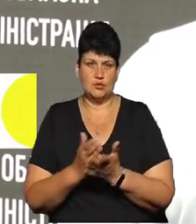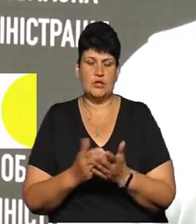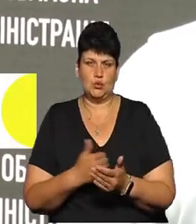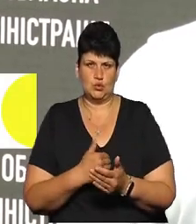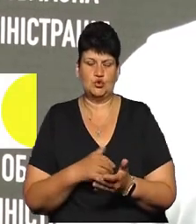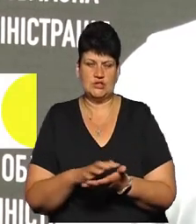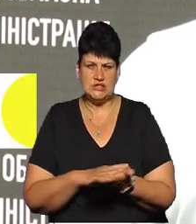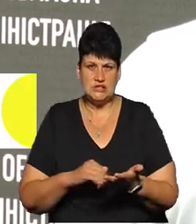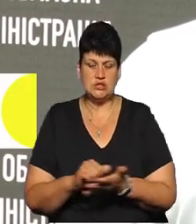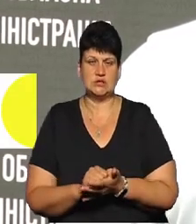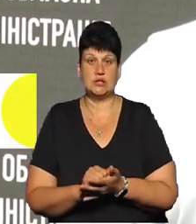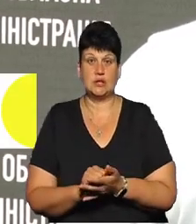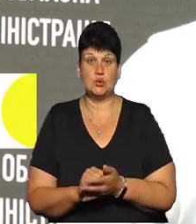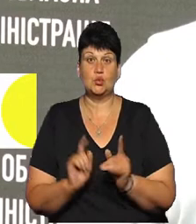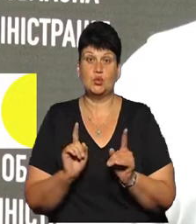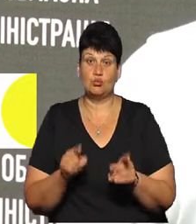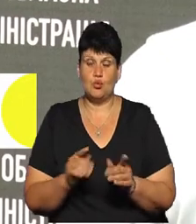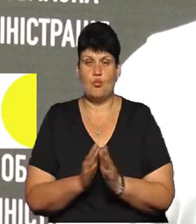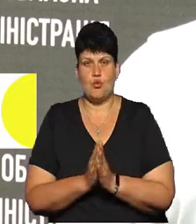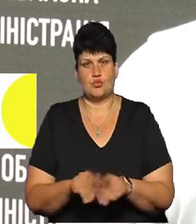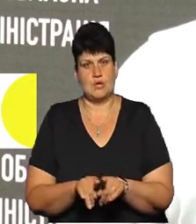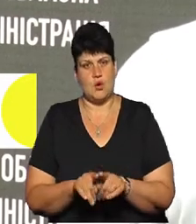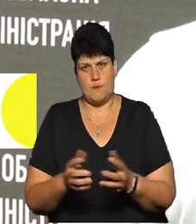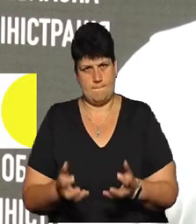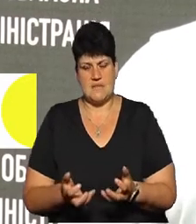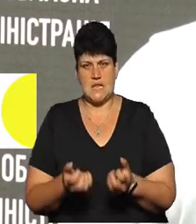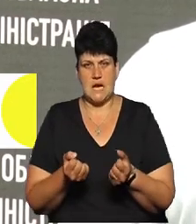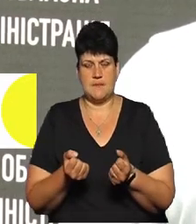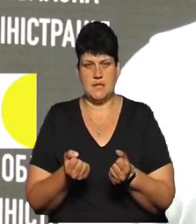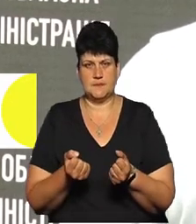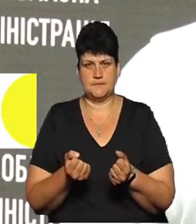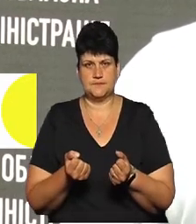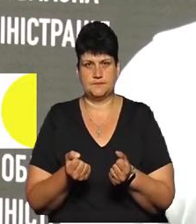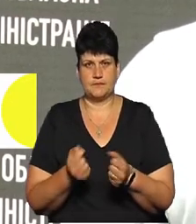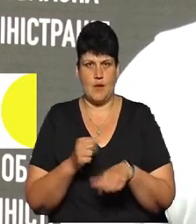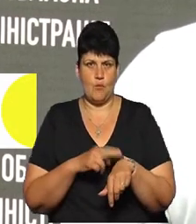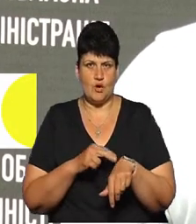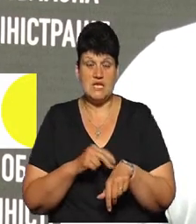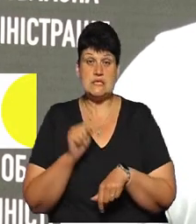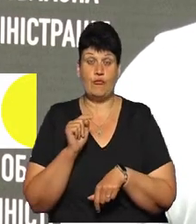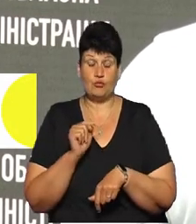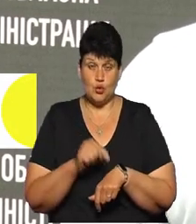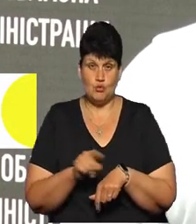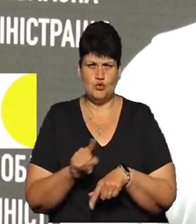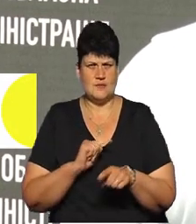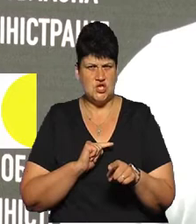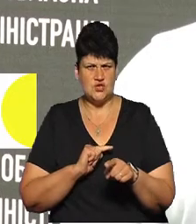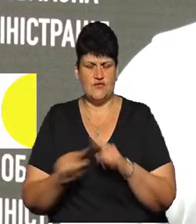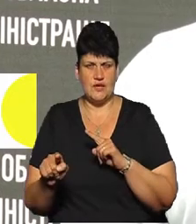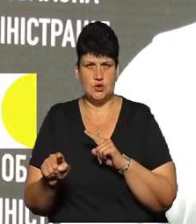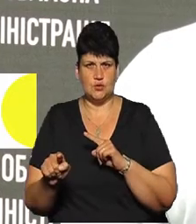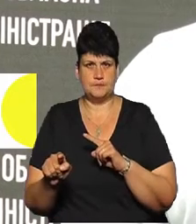тому прошу також підтримати поліцію в тому, щоб швидко реагувати